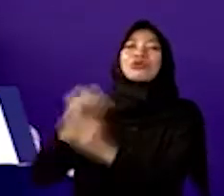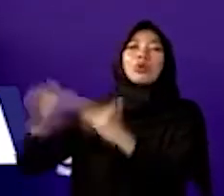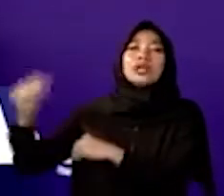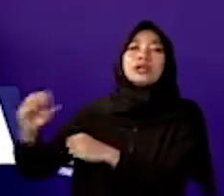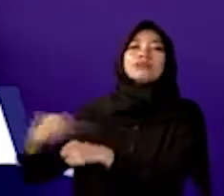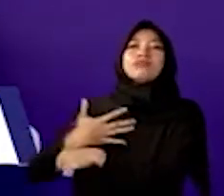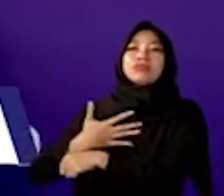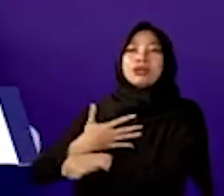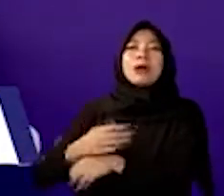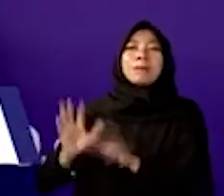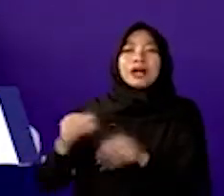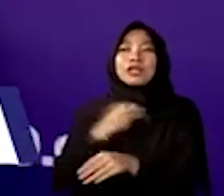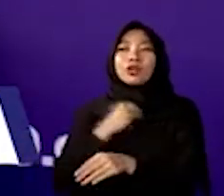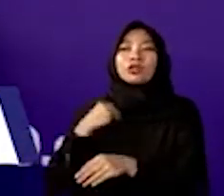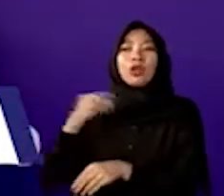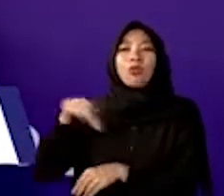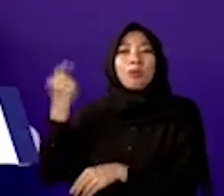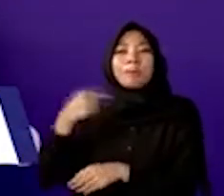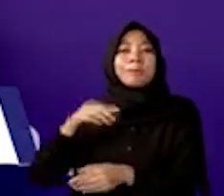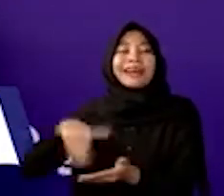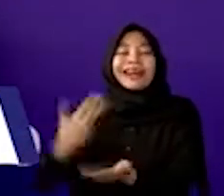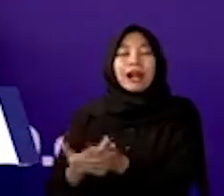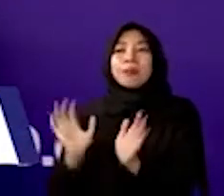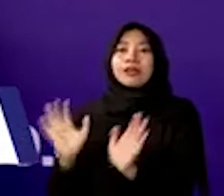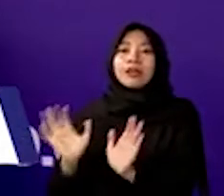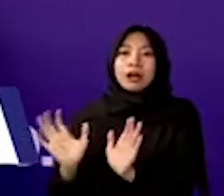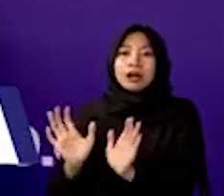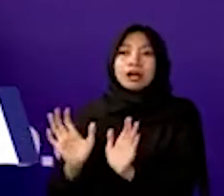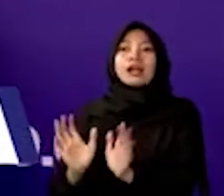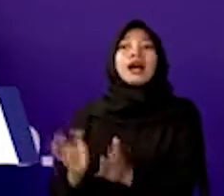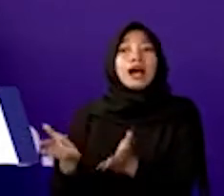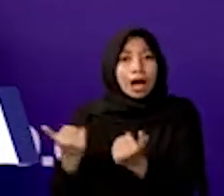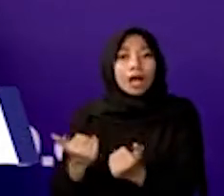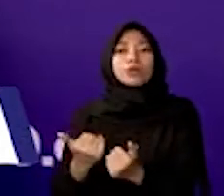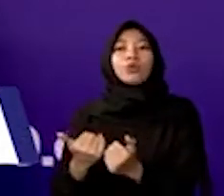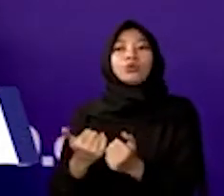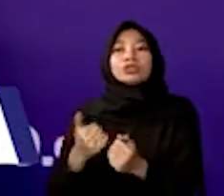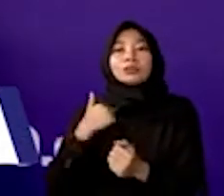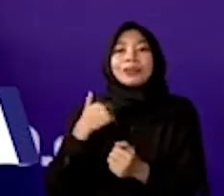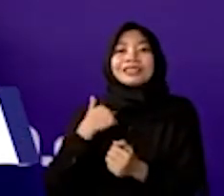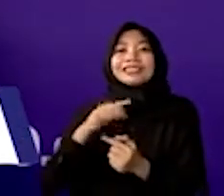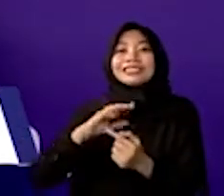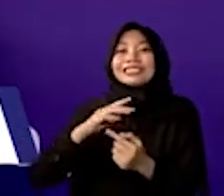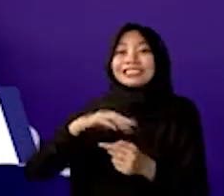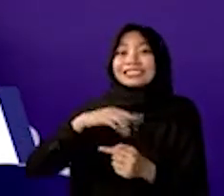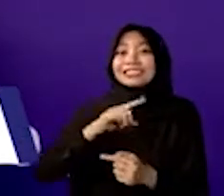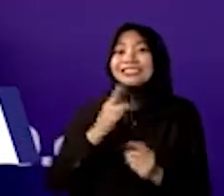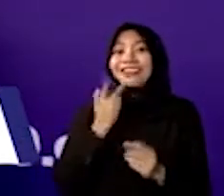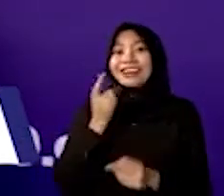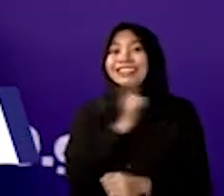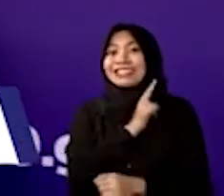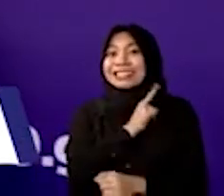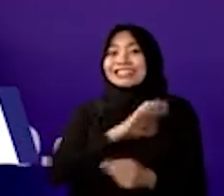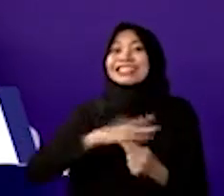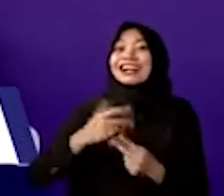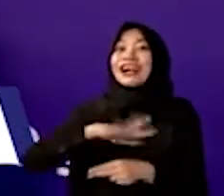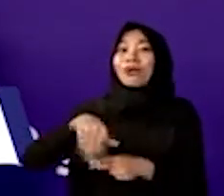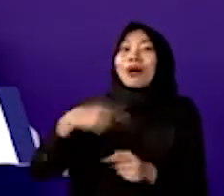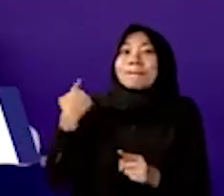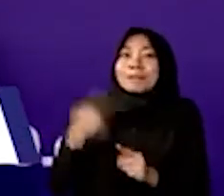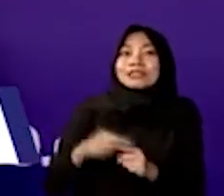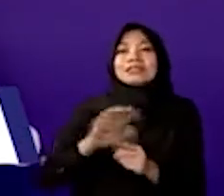sebanding dengan pengorbanan dan perjuangan para dokter dan tenaga kesehatan lain yang merawat pasien di rumah